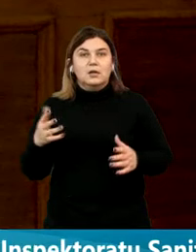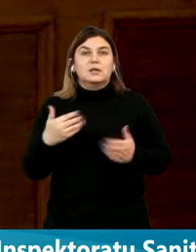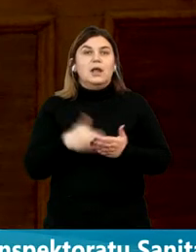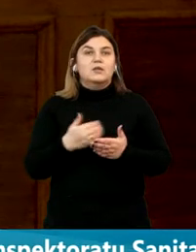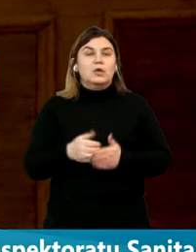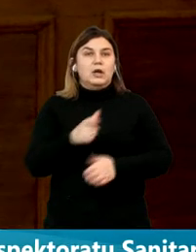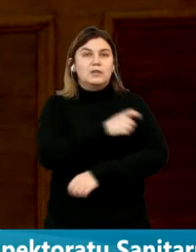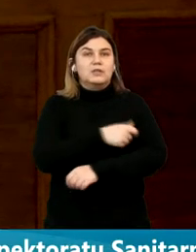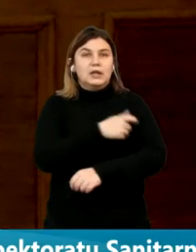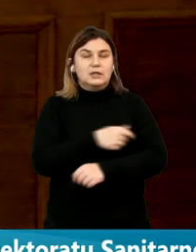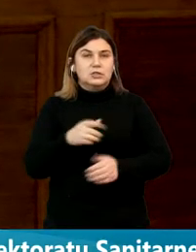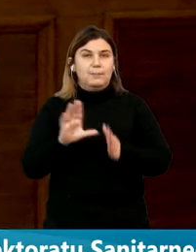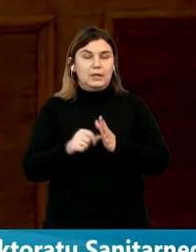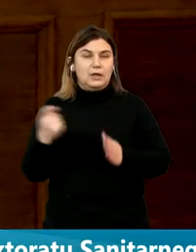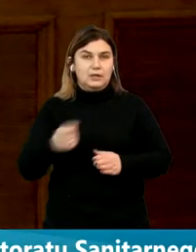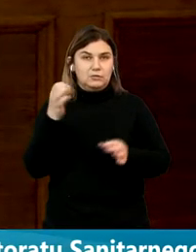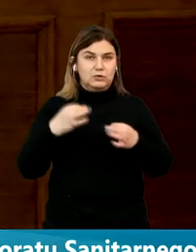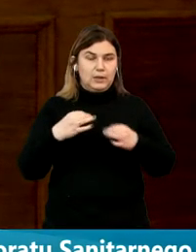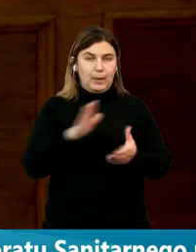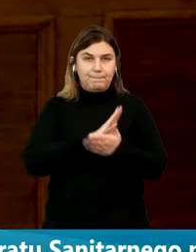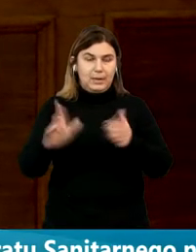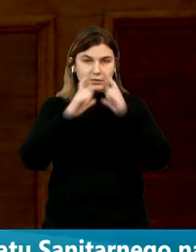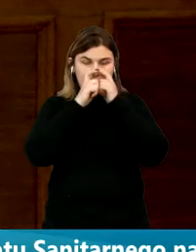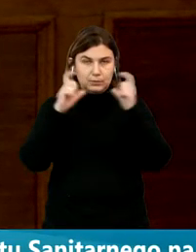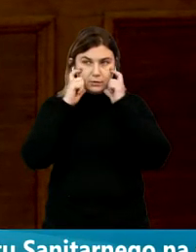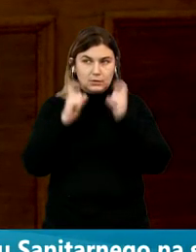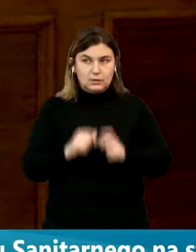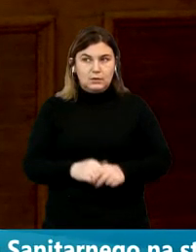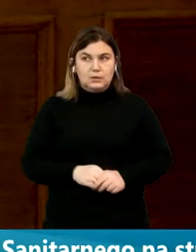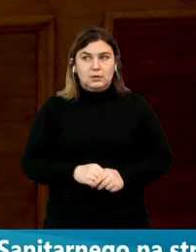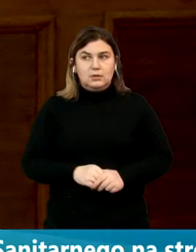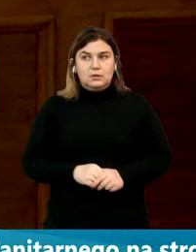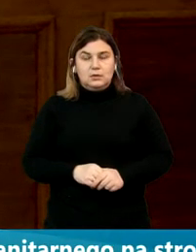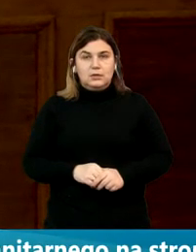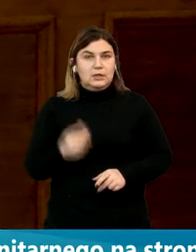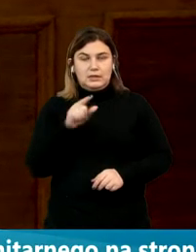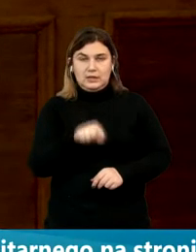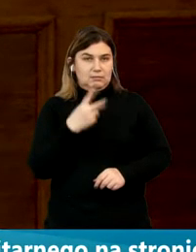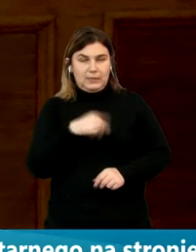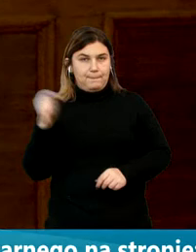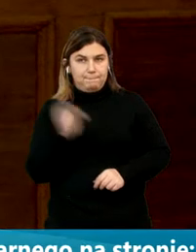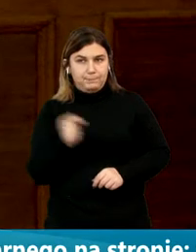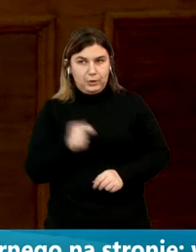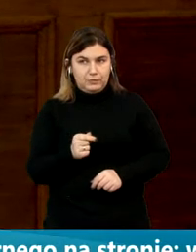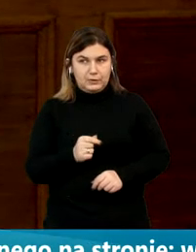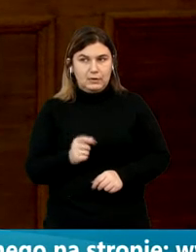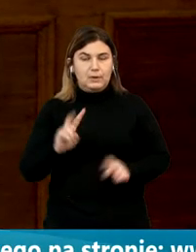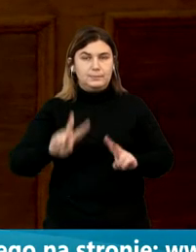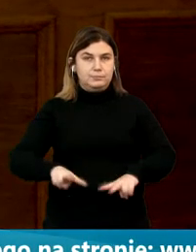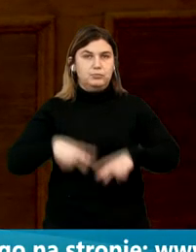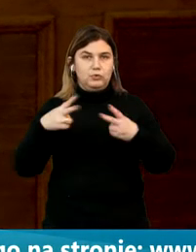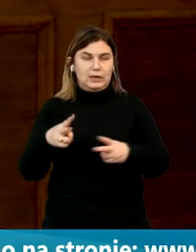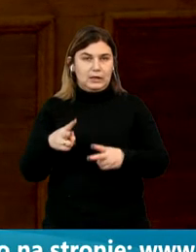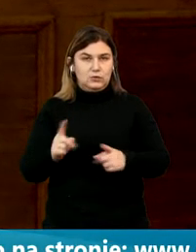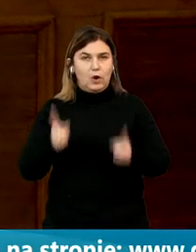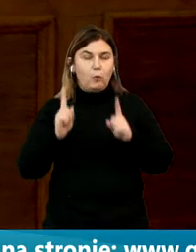jeździ w samochodach bez maseczek? Panie Jacku, tak być nie powinno. Przekażę tą